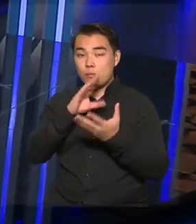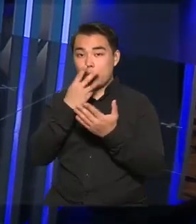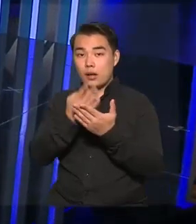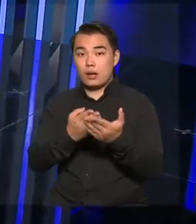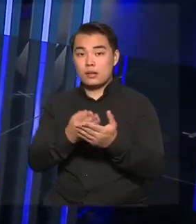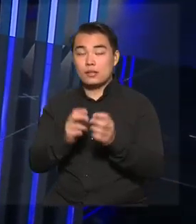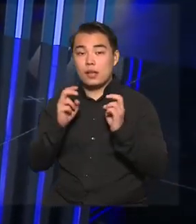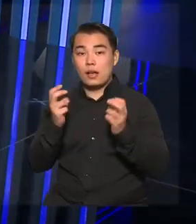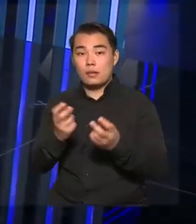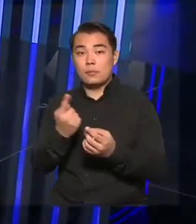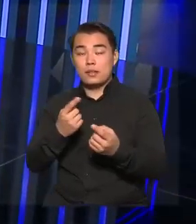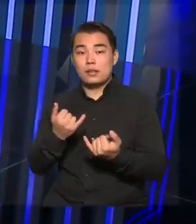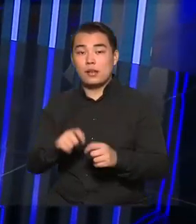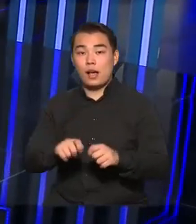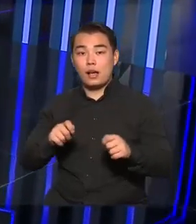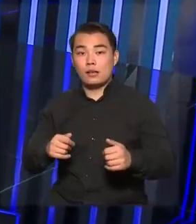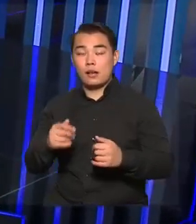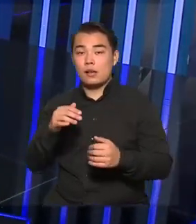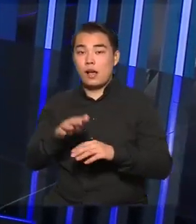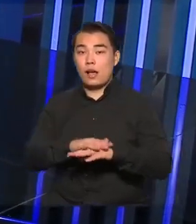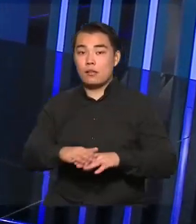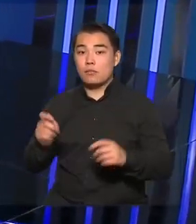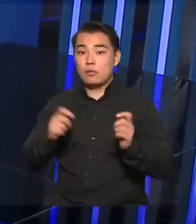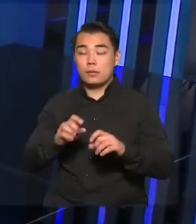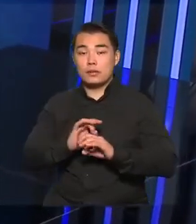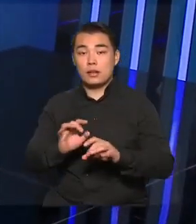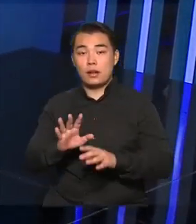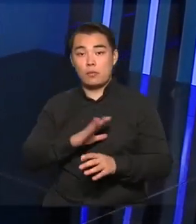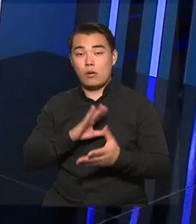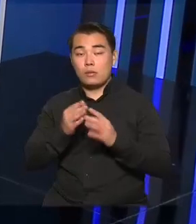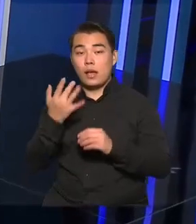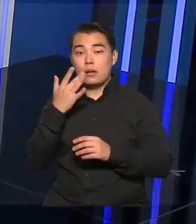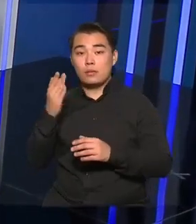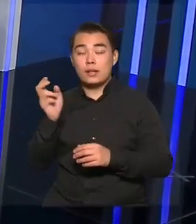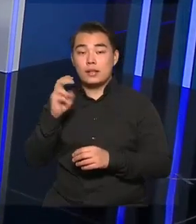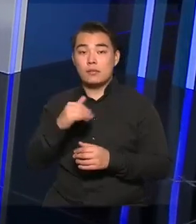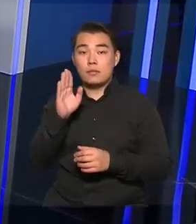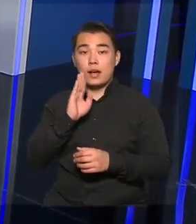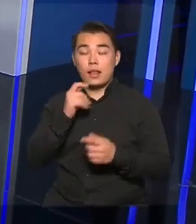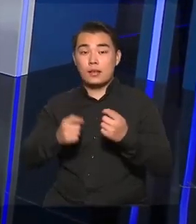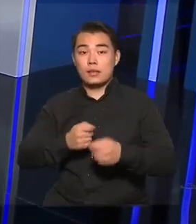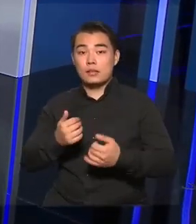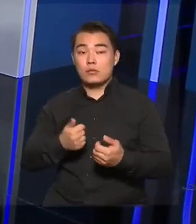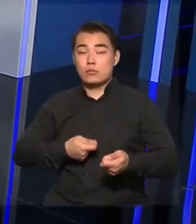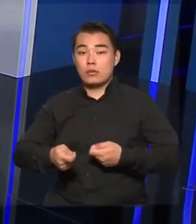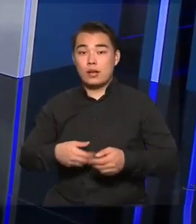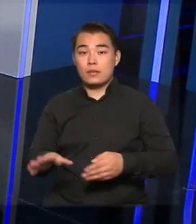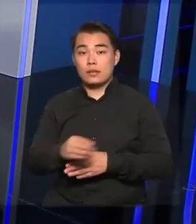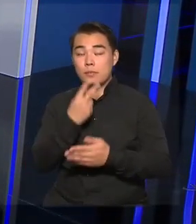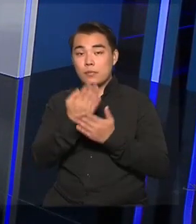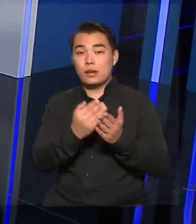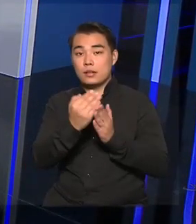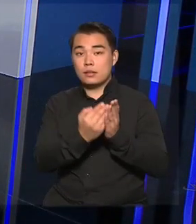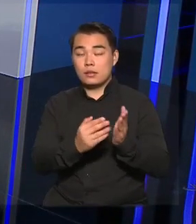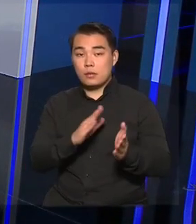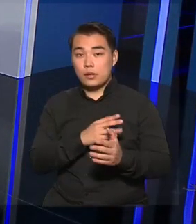ресурстары бойынша алғаш ұйымдастырылған халықаралық форумда айтылды. Шарада шетелден келген су саласының жетекші мамандары тәжірибелерімен